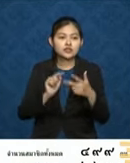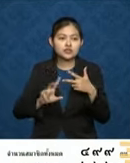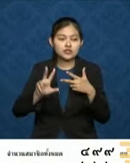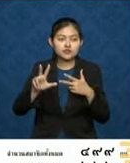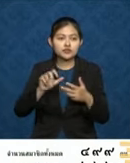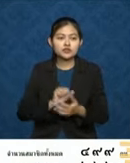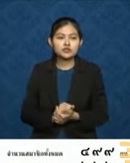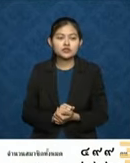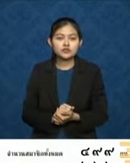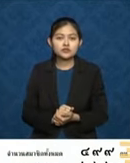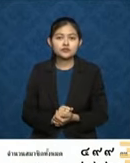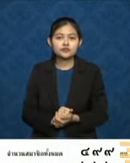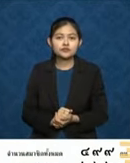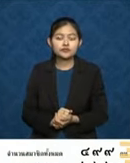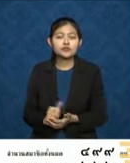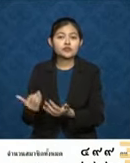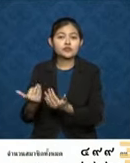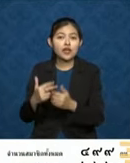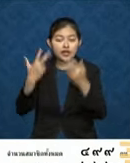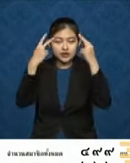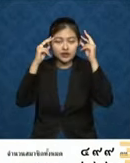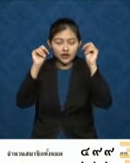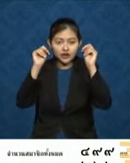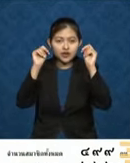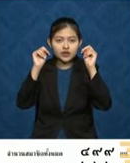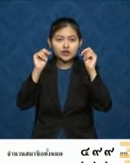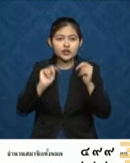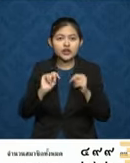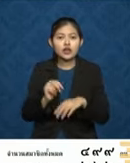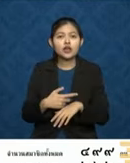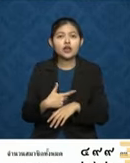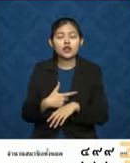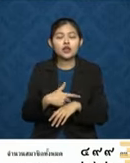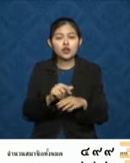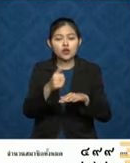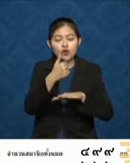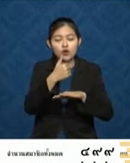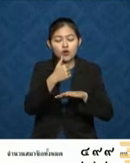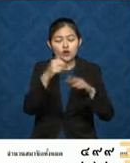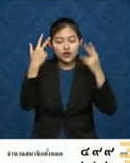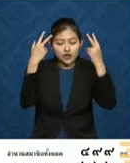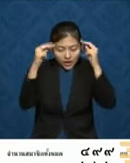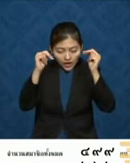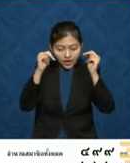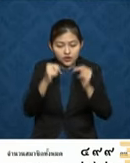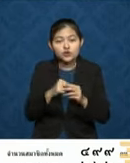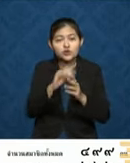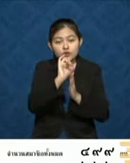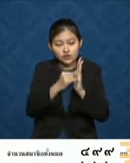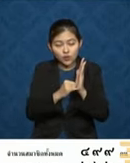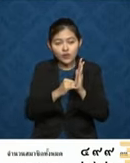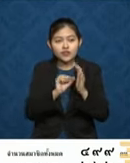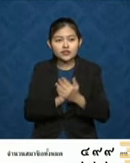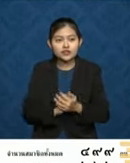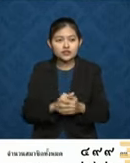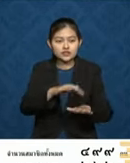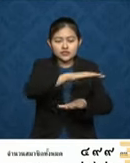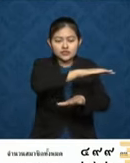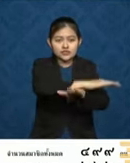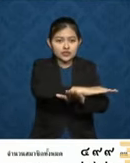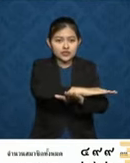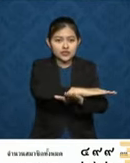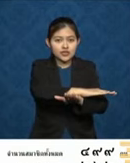อภิชาติสืบศักดิ์นายกเทศมนตรีบ้านเวเจครับว่าเอ่อสี่แยก